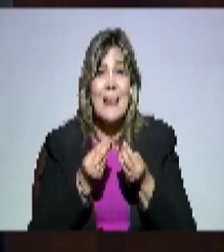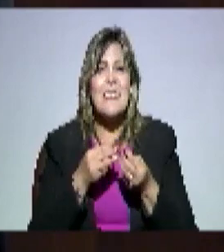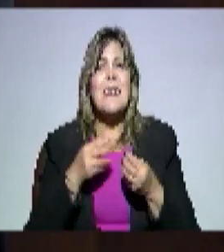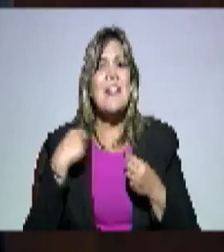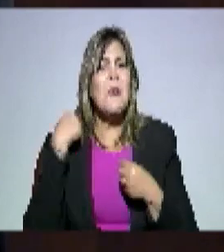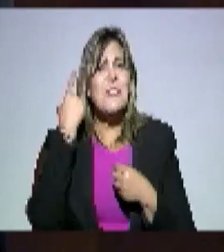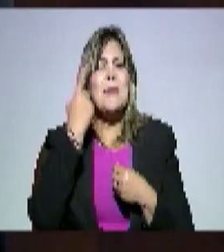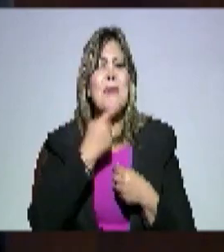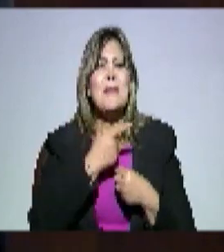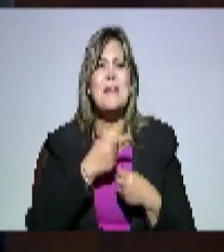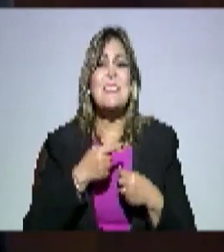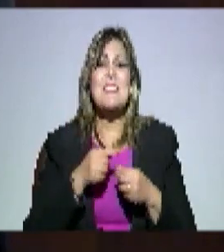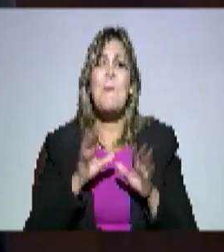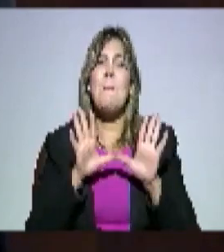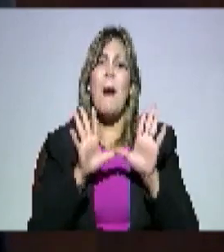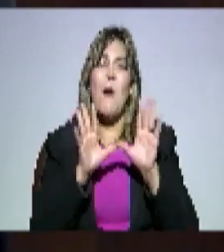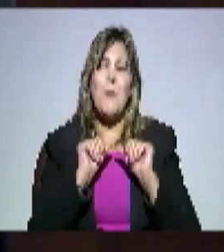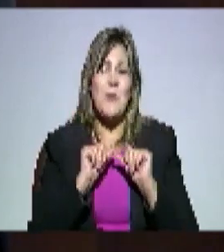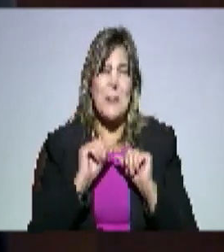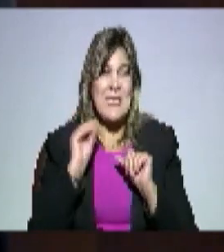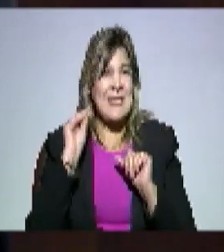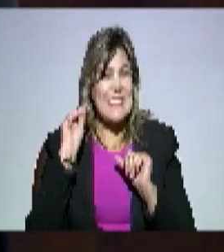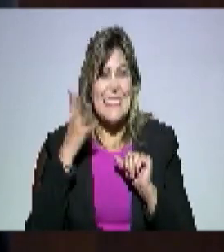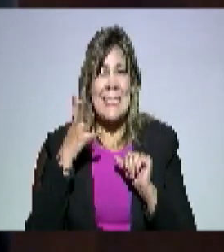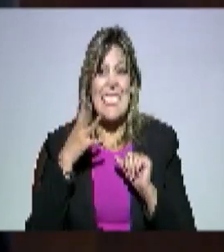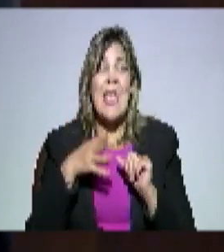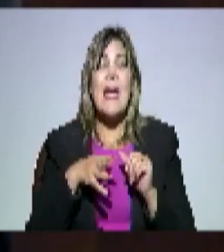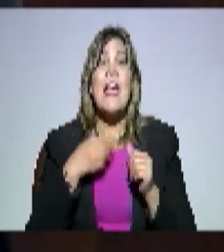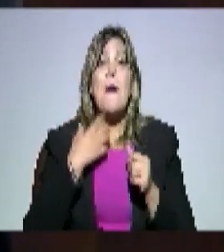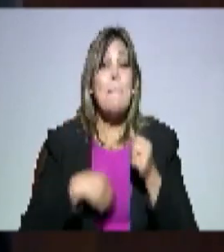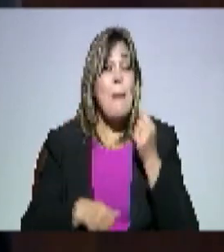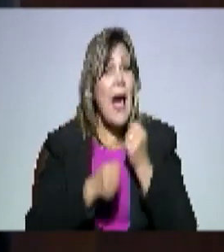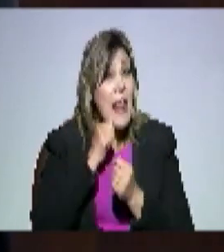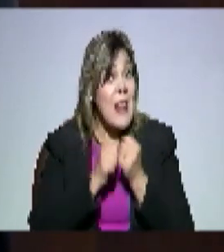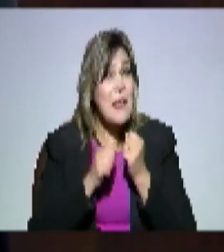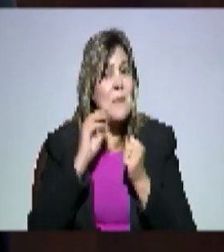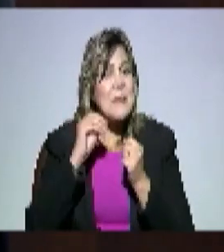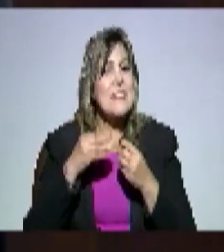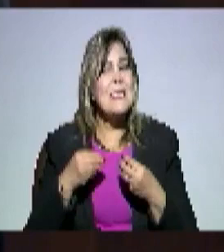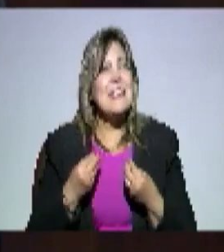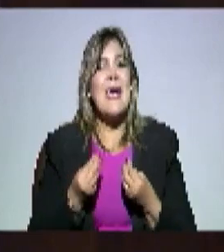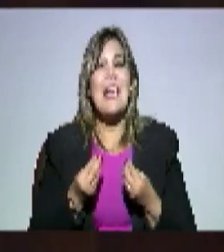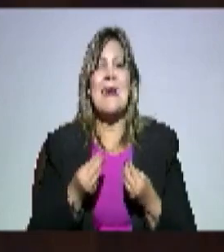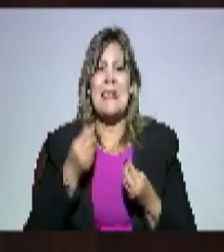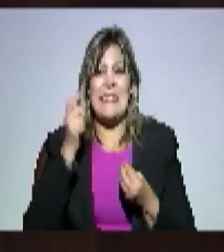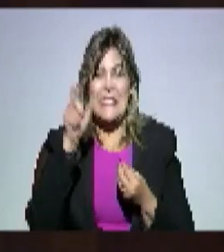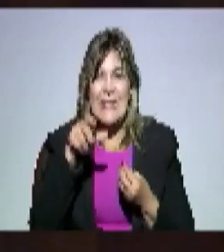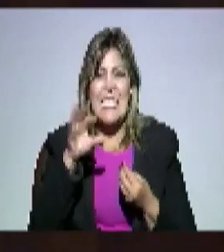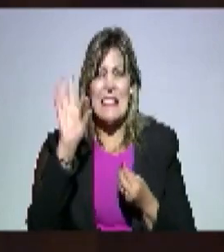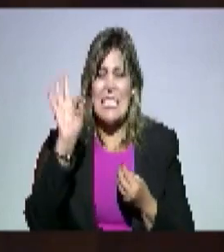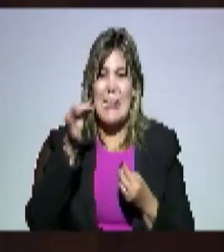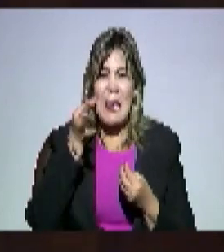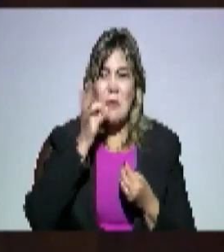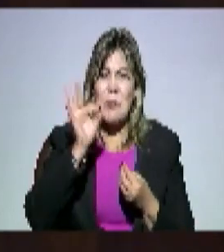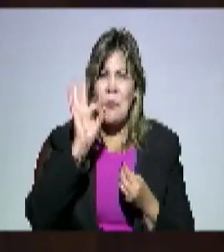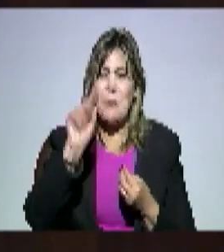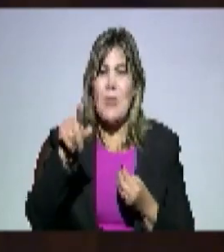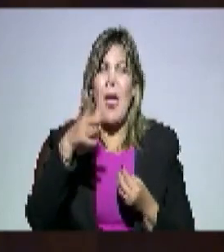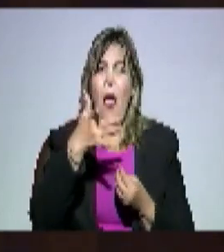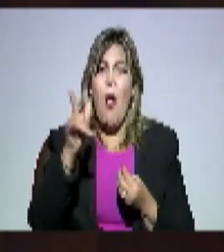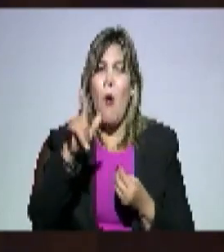اليها ابراهيم الجوهري وازاي احسن الى الموسيقين لاخوه جرجس الجوهري فكسب